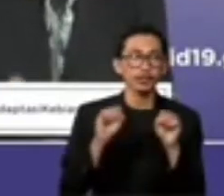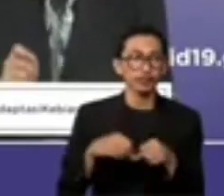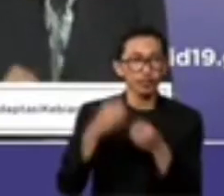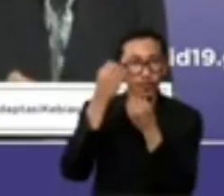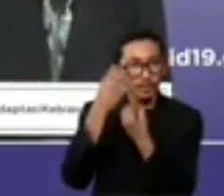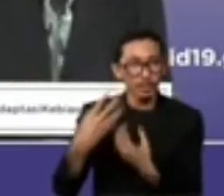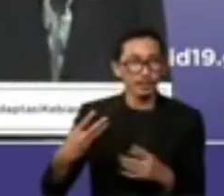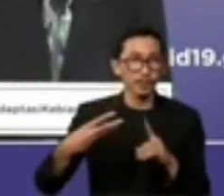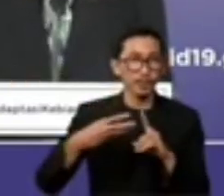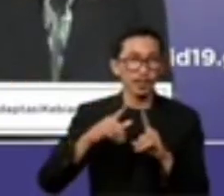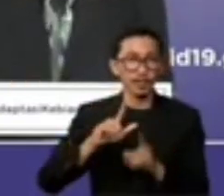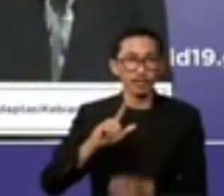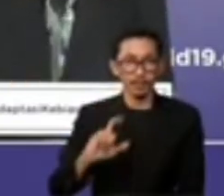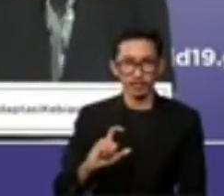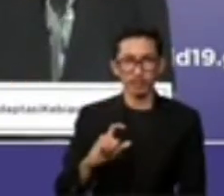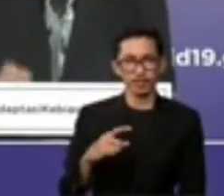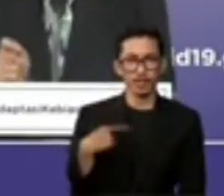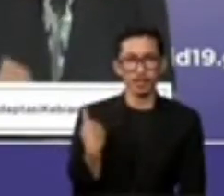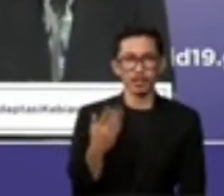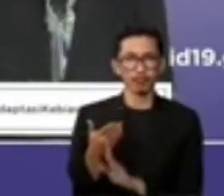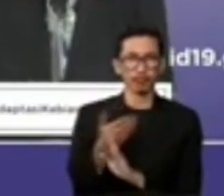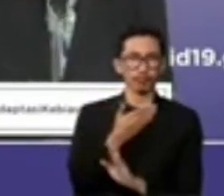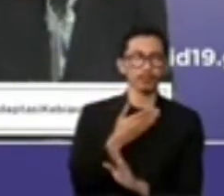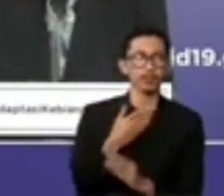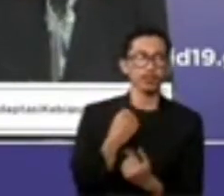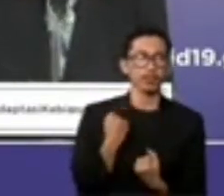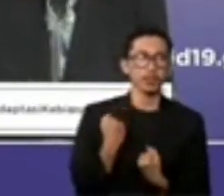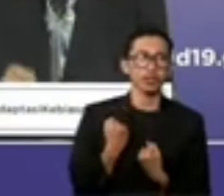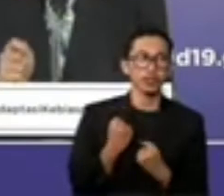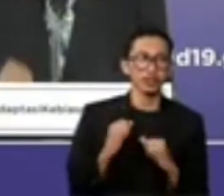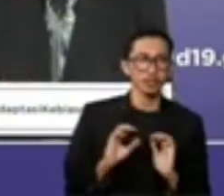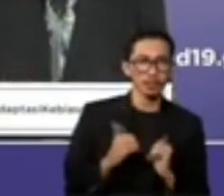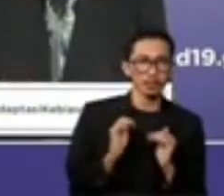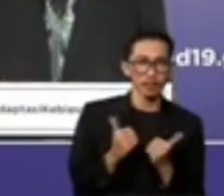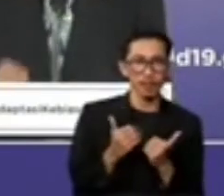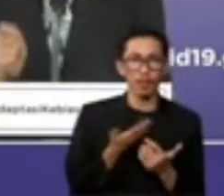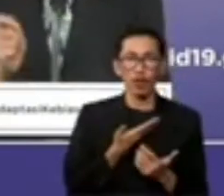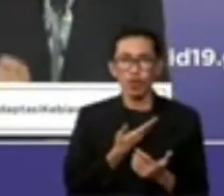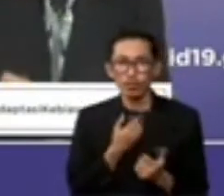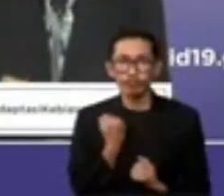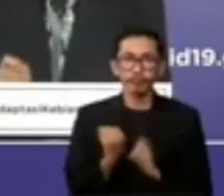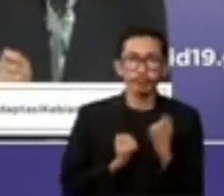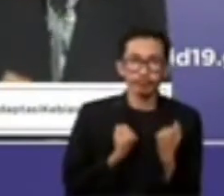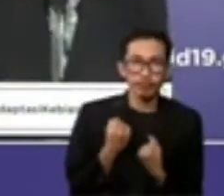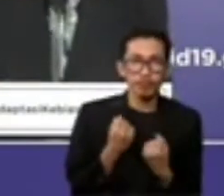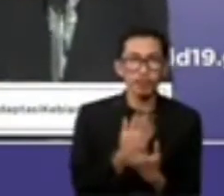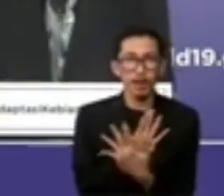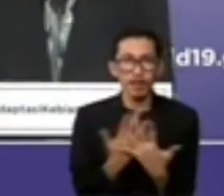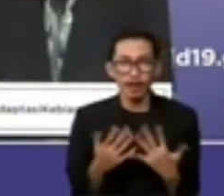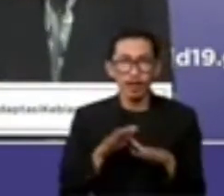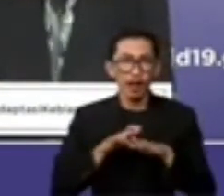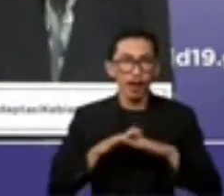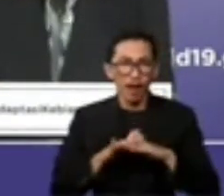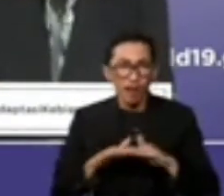BLC, kita bisa mempersiapkan diri, menjalankan kegiatan masyarakat yang produktif serta aman